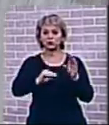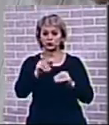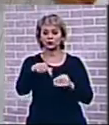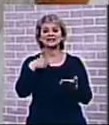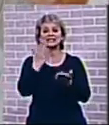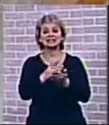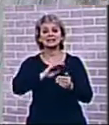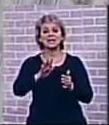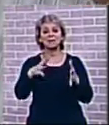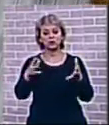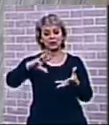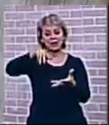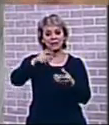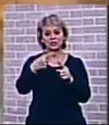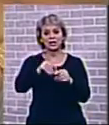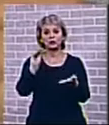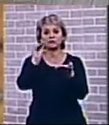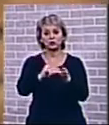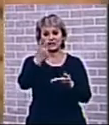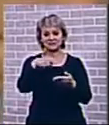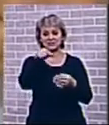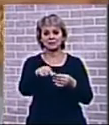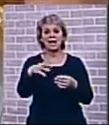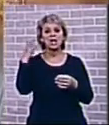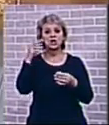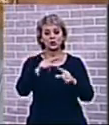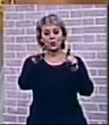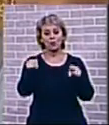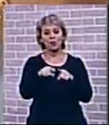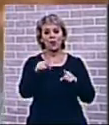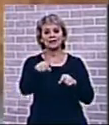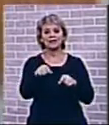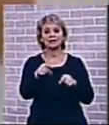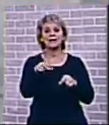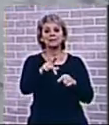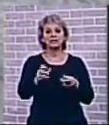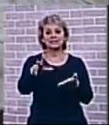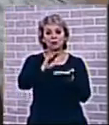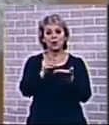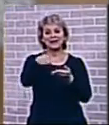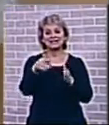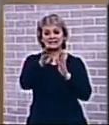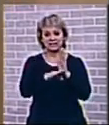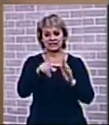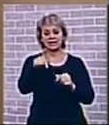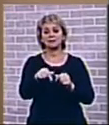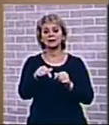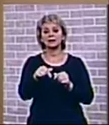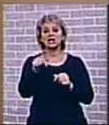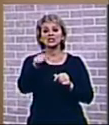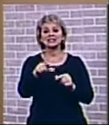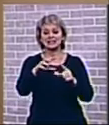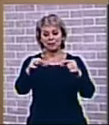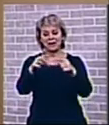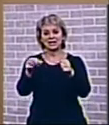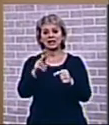есть небольшой такой набалдашничек, который включает в себя и радиомодуль, то, в чем сыр-бор этой системы. Здесь